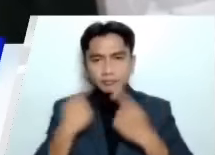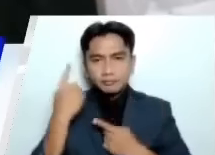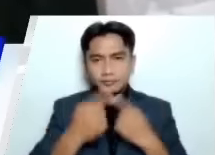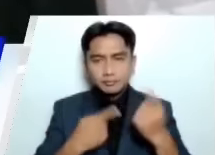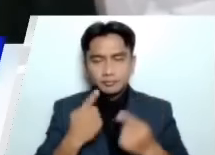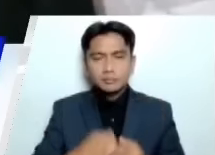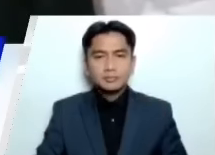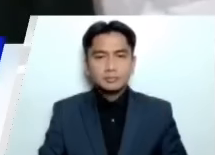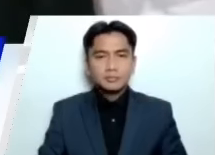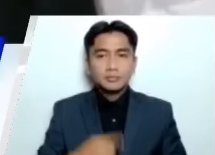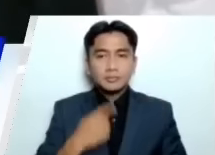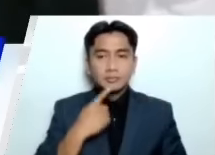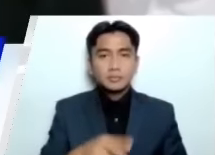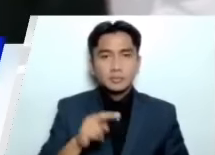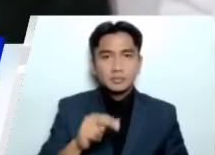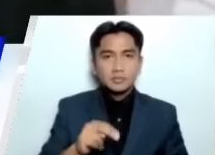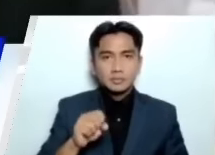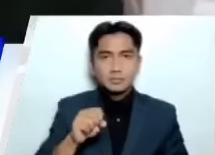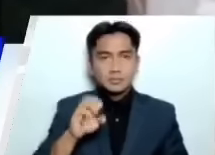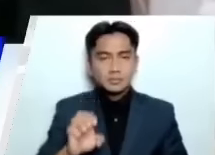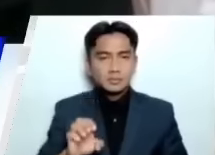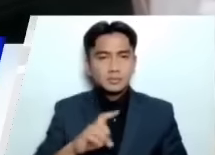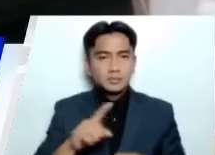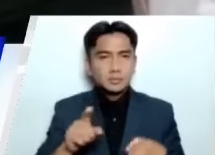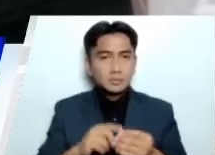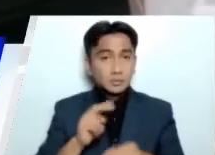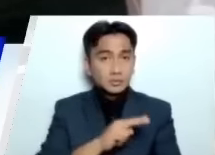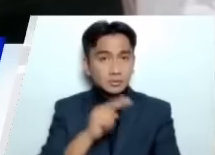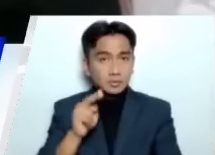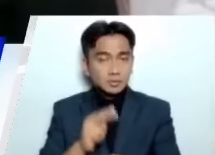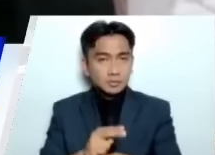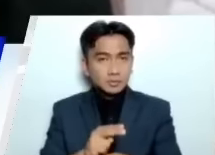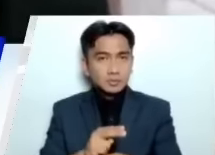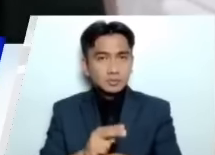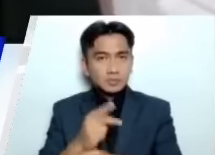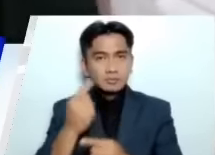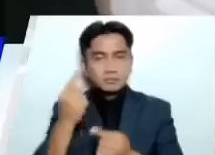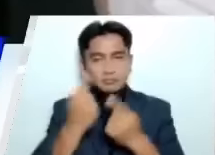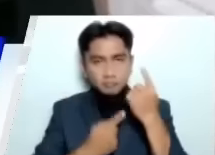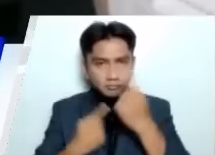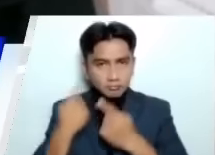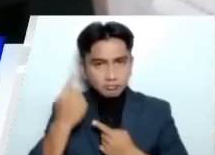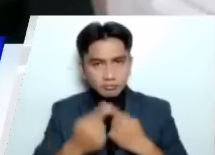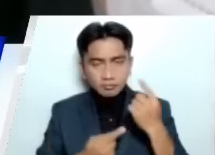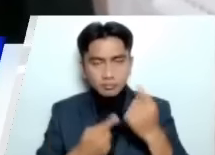na national security concern ang threat sa